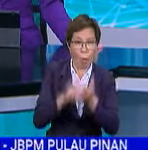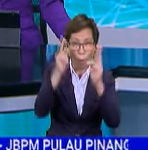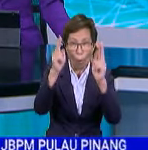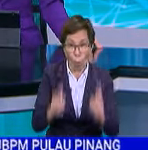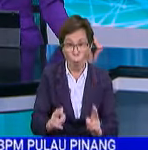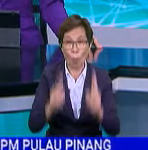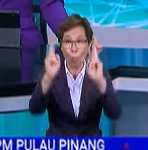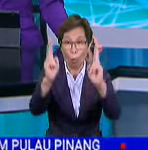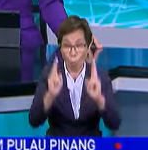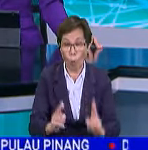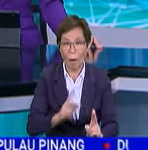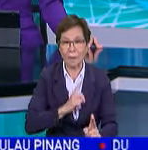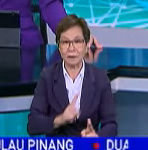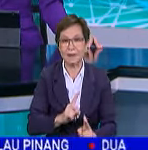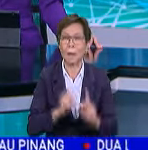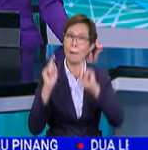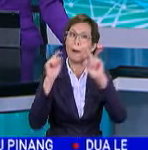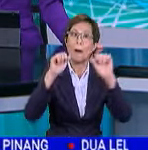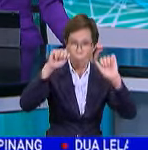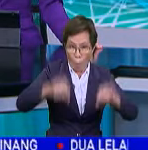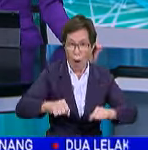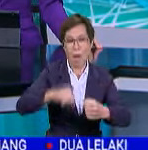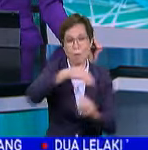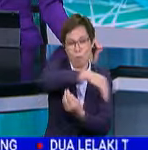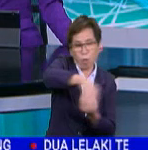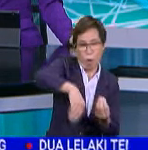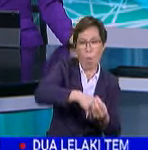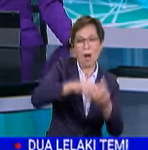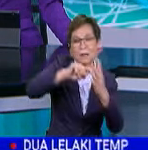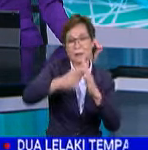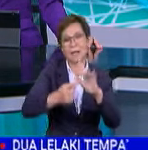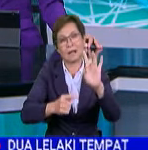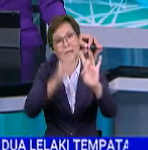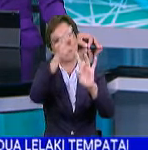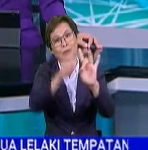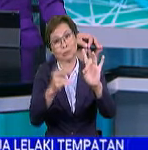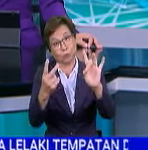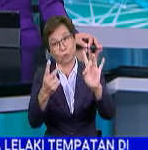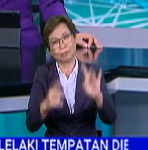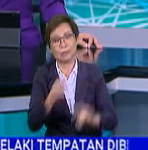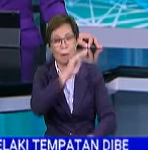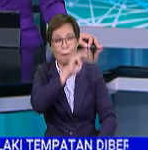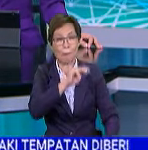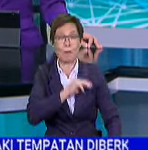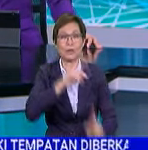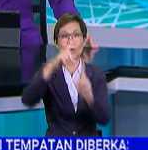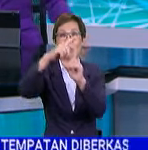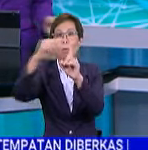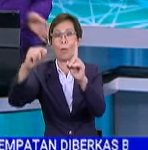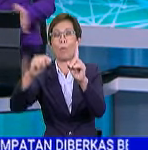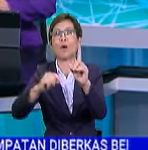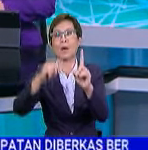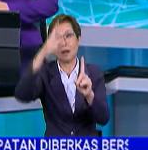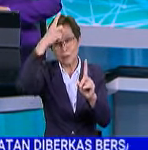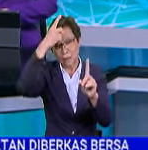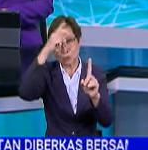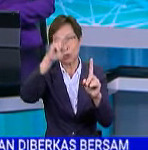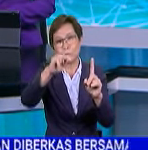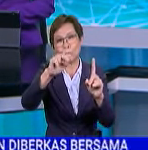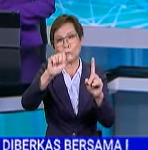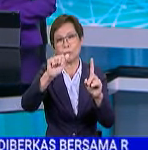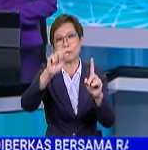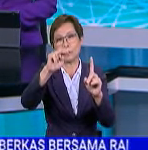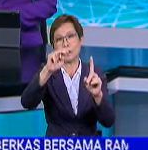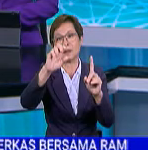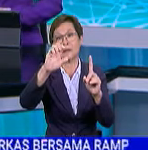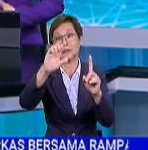Islam kembali mengerjakan ibadah umrah mulai 8 Februari ini. Menteri Pelancongan, Seni dan Budaya Datuk Seri Nancy